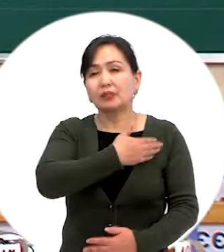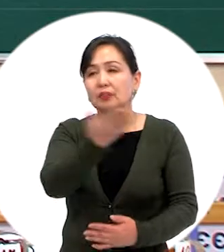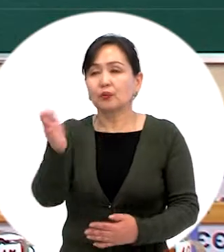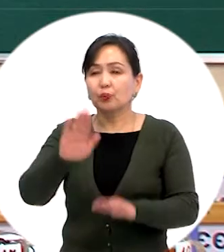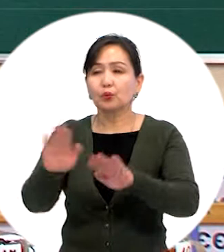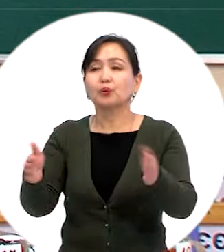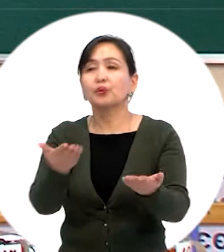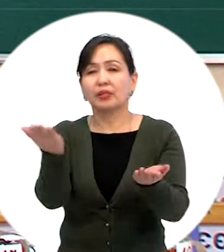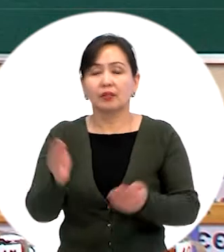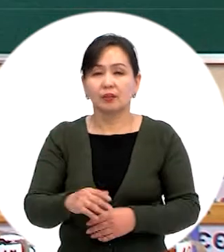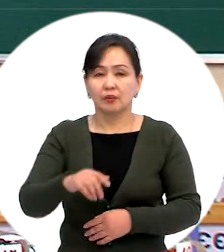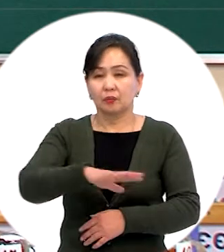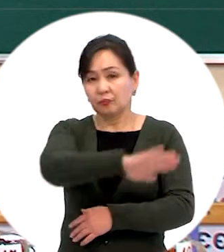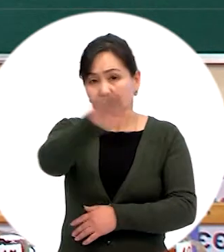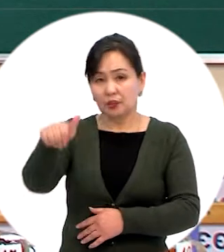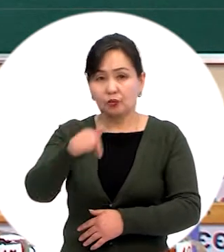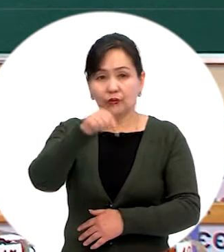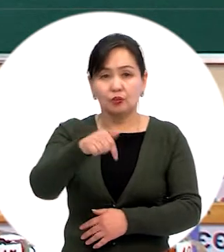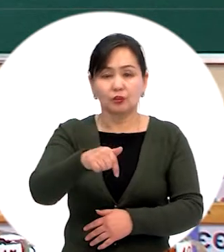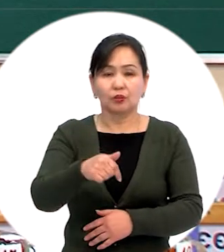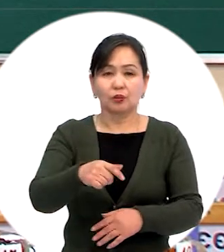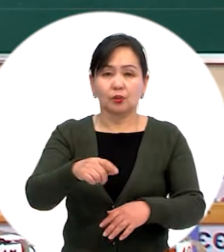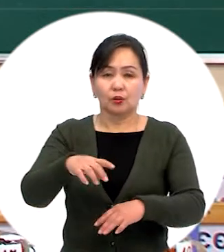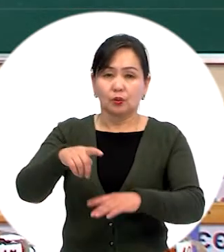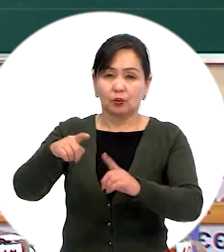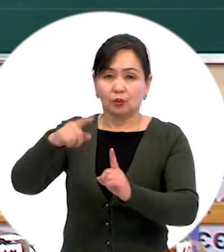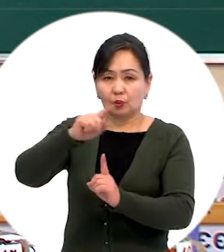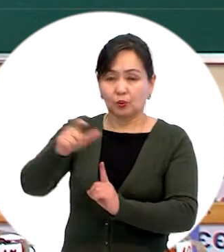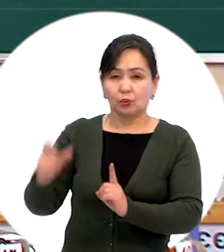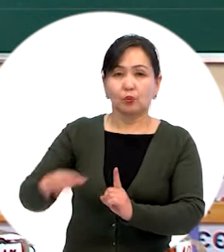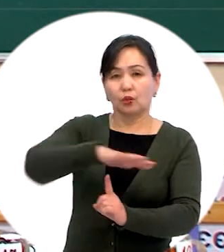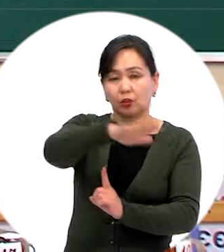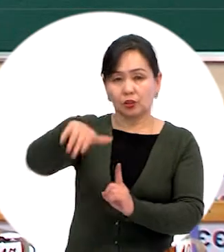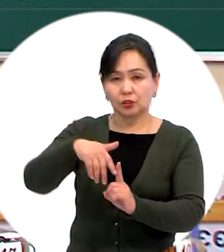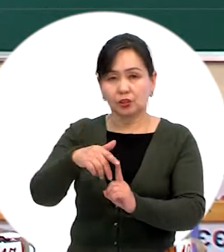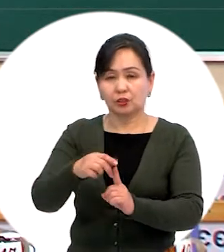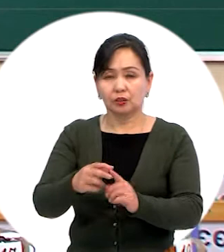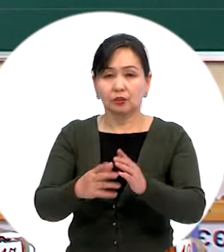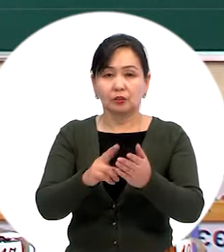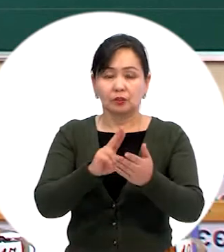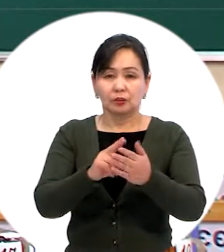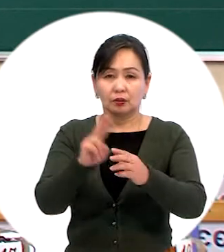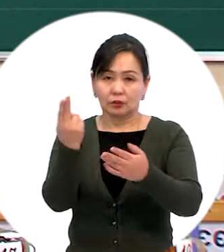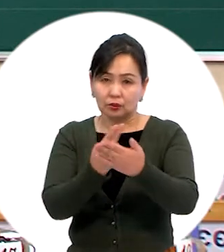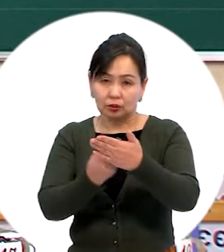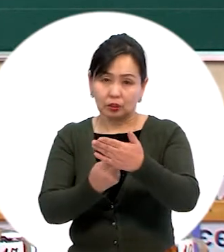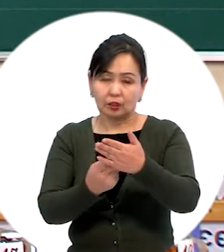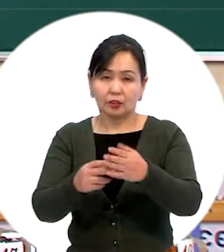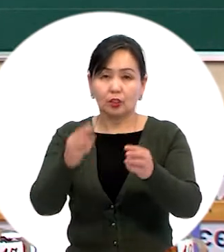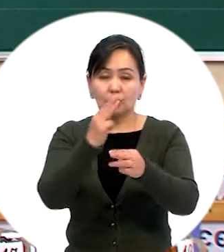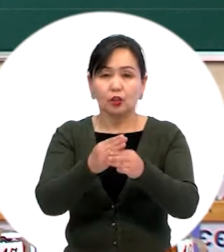Сайн байцгааны хүүхдүүдээ бид өнөөдөр хүн орчин, технологи, математикийн нэгдмэл хичээл